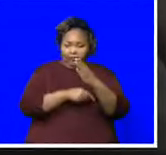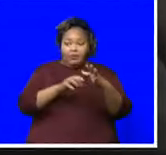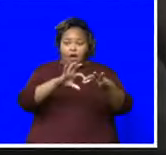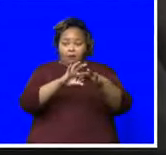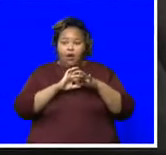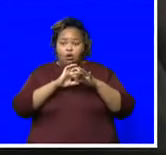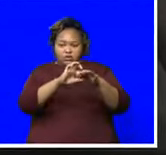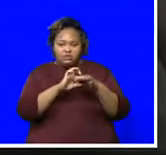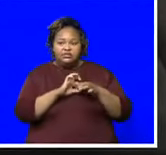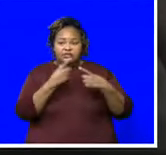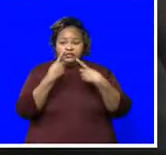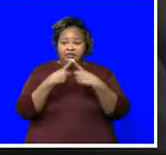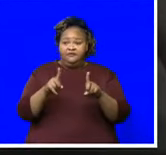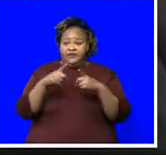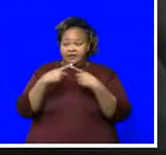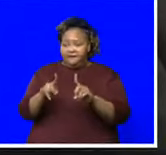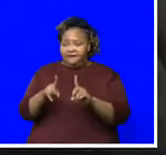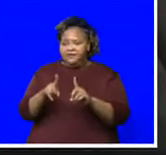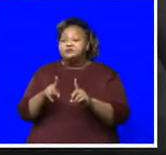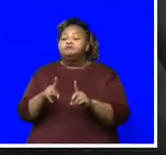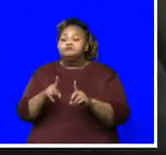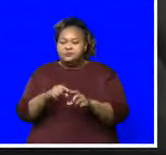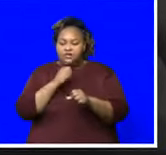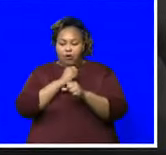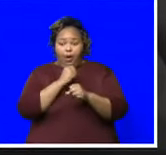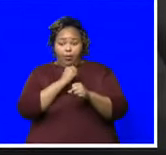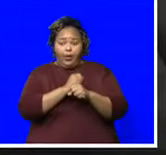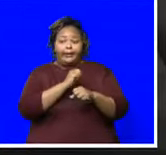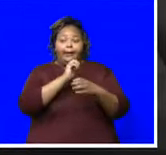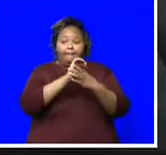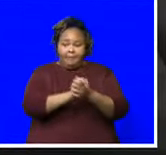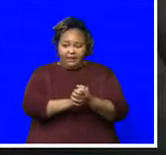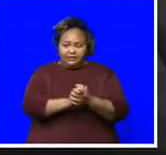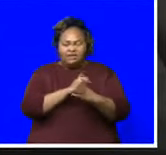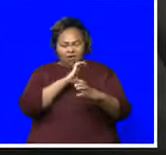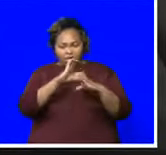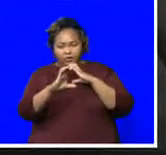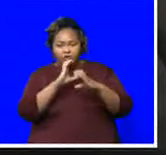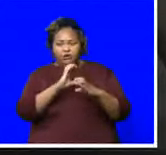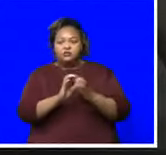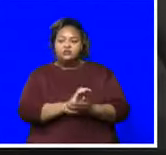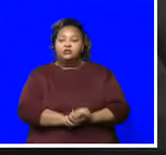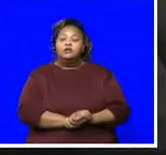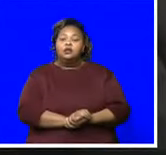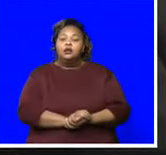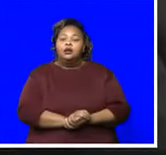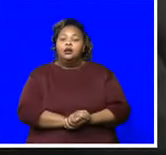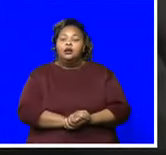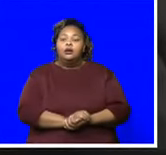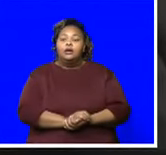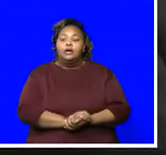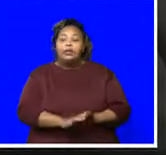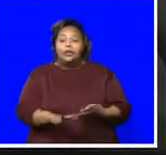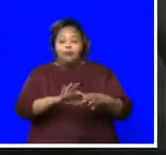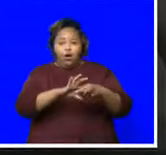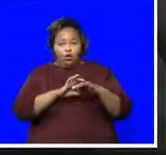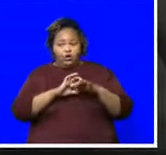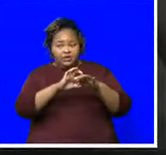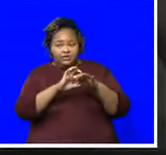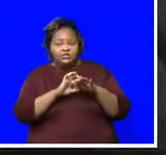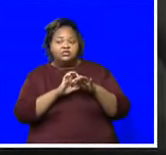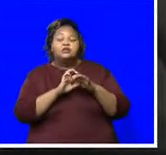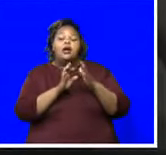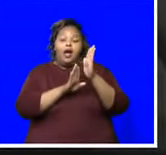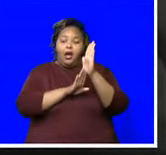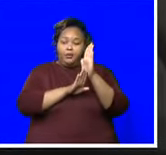nato empeleni tabonakala ukuthi tiyayimprove abo corporate governance konke ama-liquidity